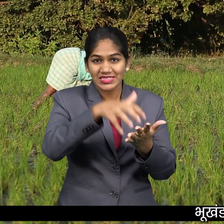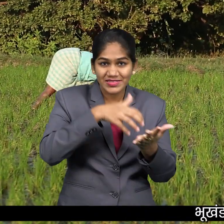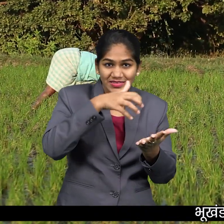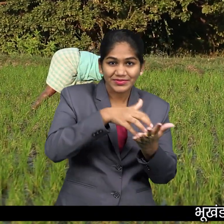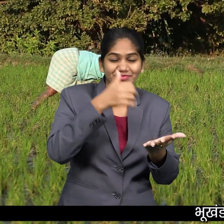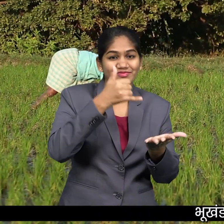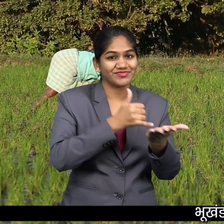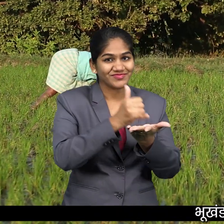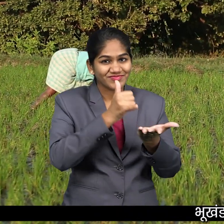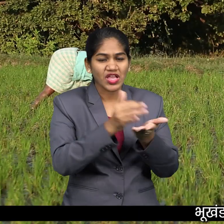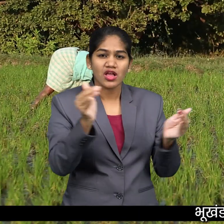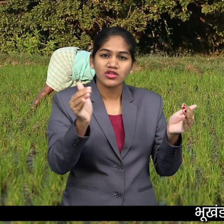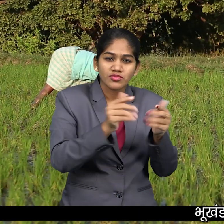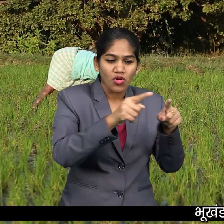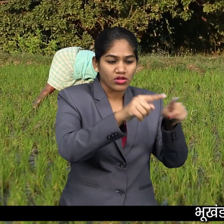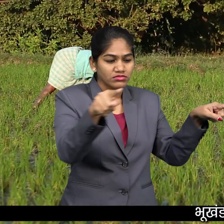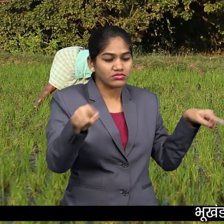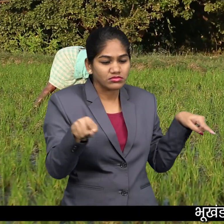भूखंडावरती शेती करतात.